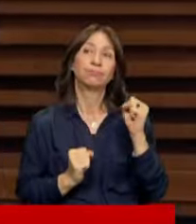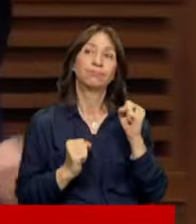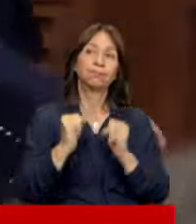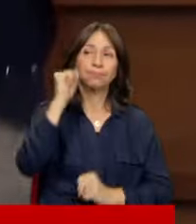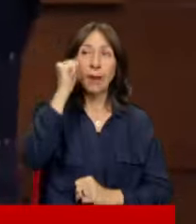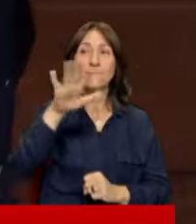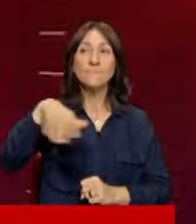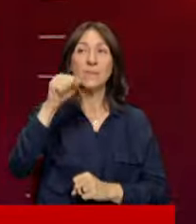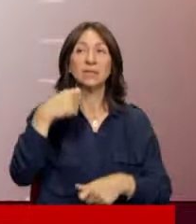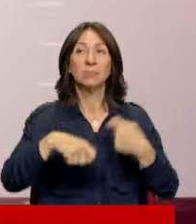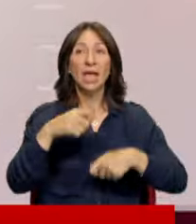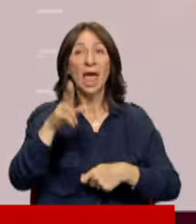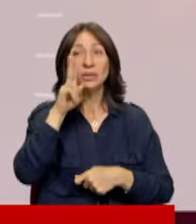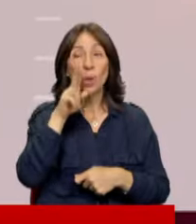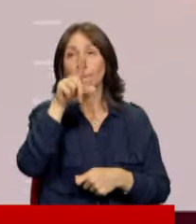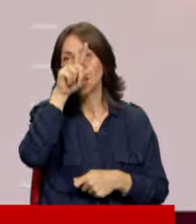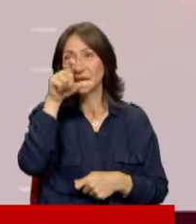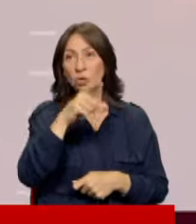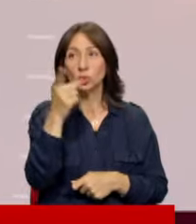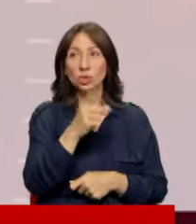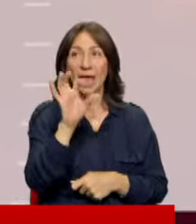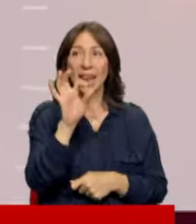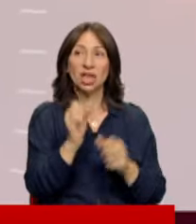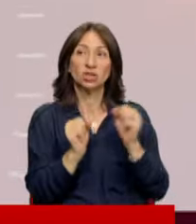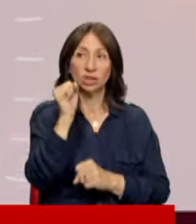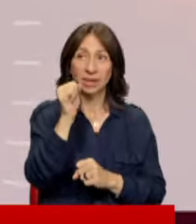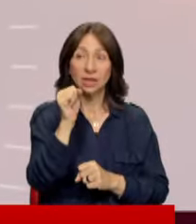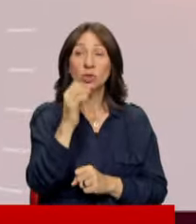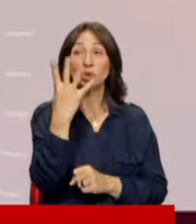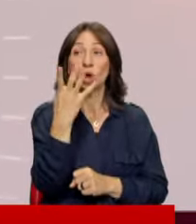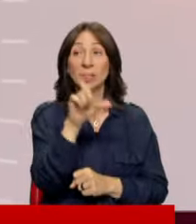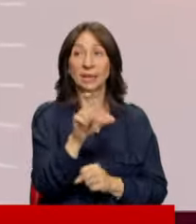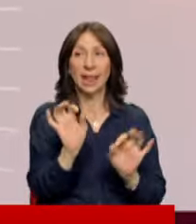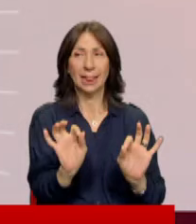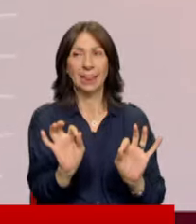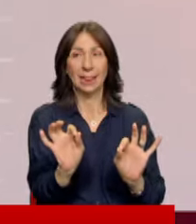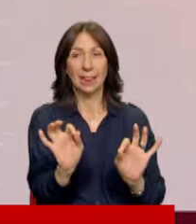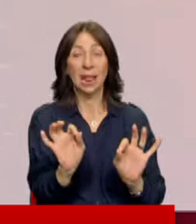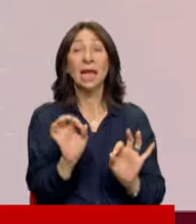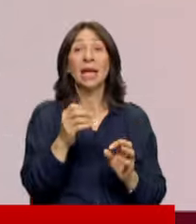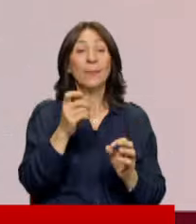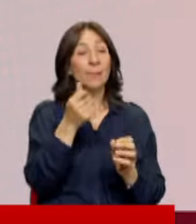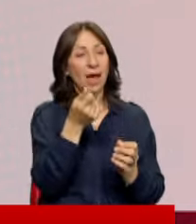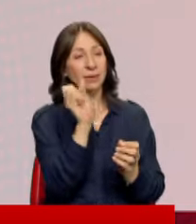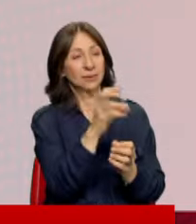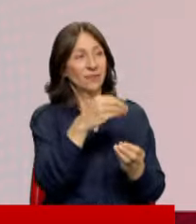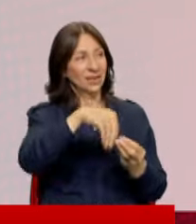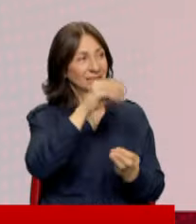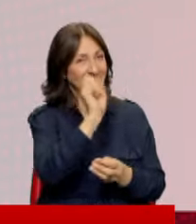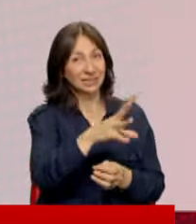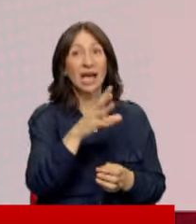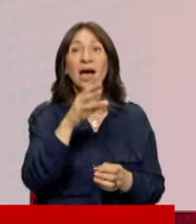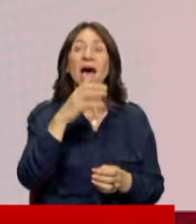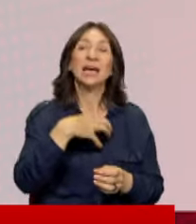yükseldi. Merkez Bankası en son Mart ayında %50'ye çıkardı. 4 aydır aynı seviyede. Yatırımını mevduat faizine